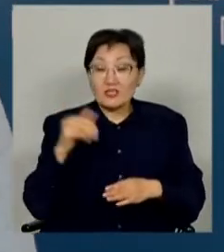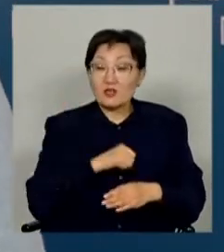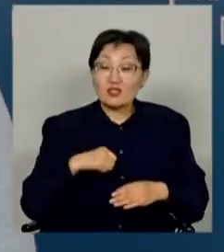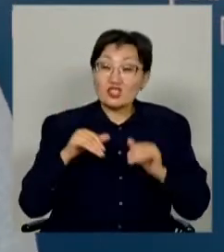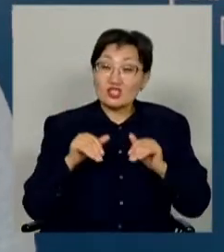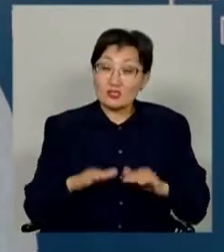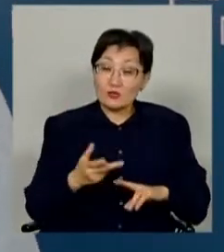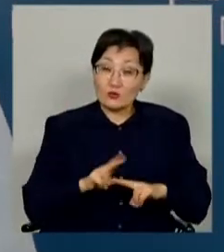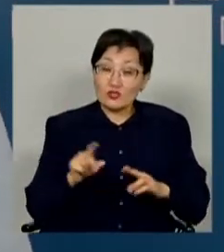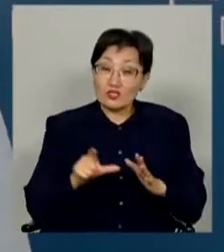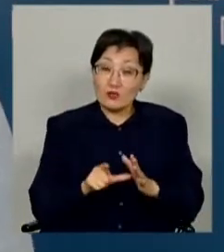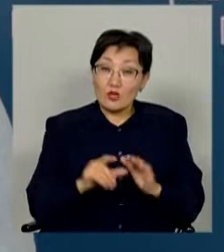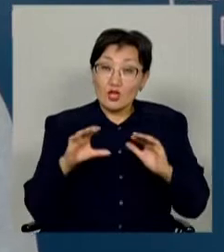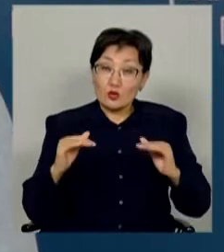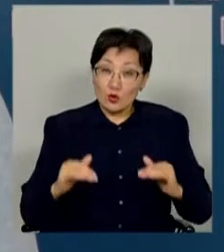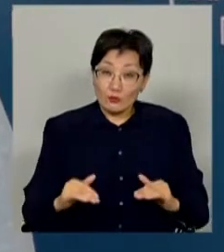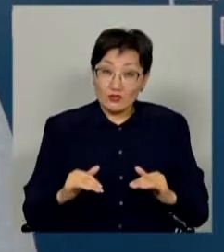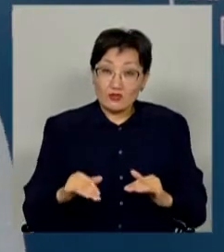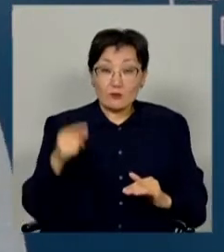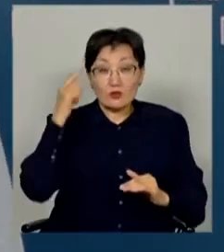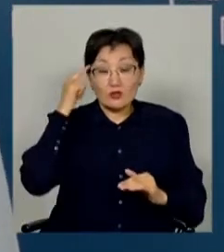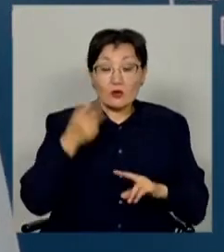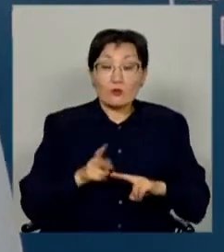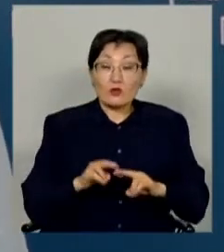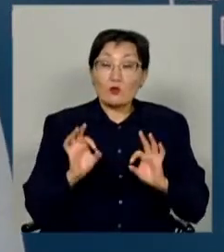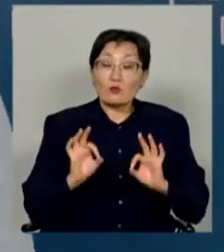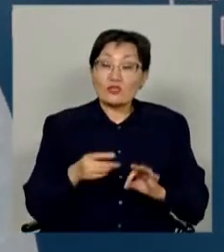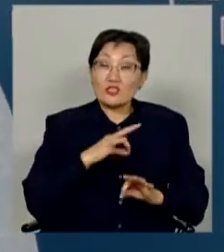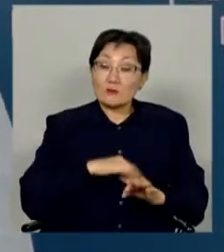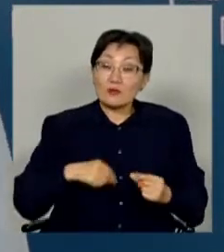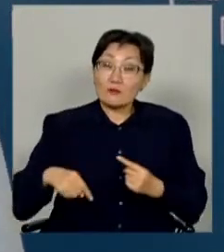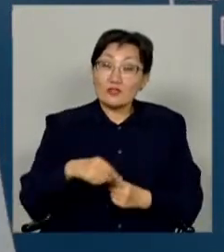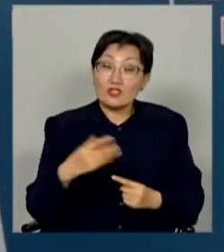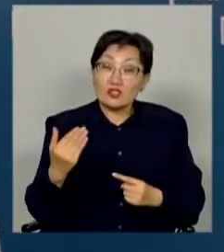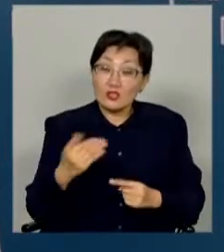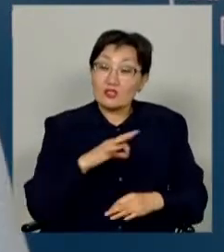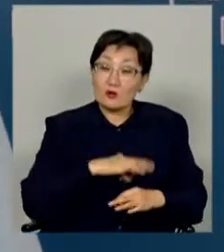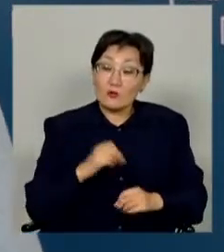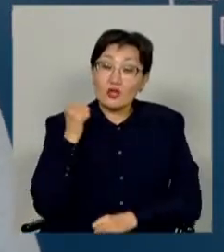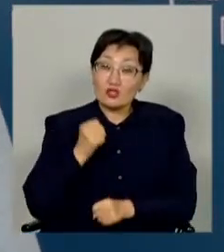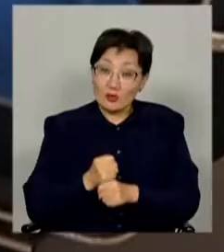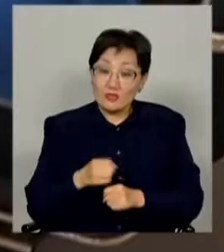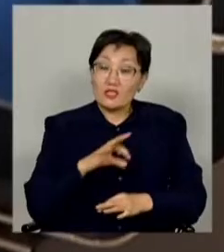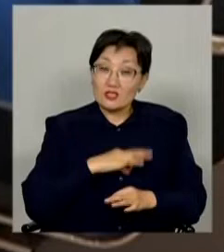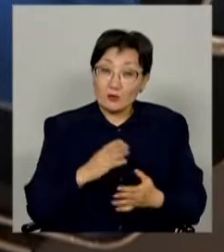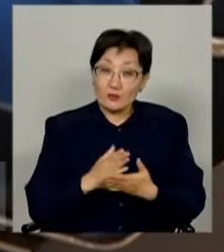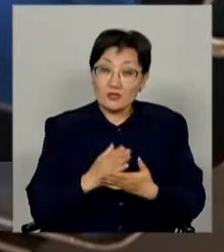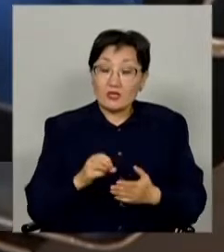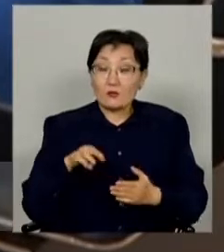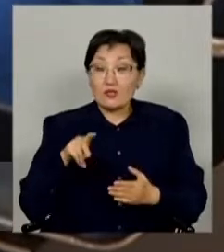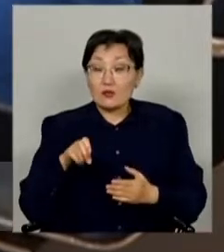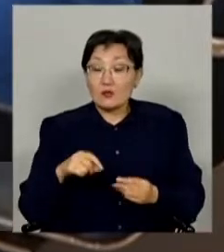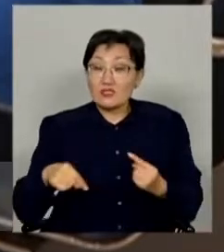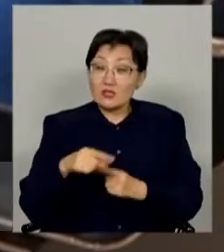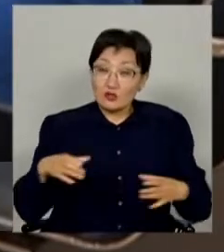Яғни бұл салықтың төмендеуі деген ойдамыз, және бұл өте тиімді, кәсіпкерге де тиімді. Жұмыскерге де тиімді. Сондай-ақ Атамекен